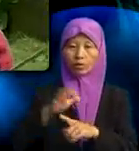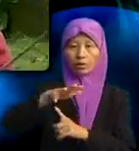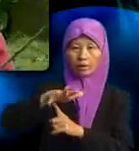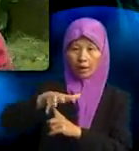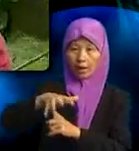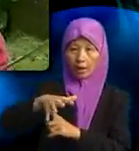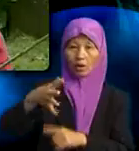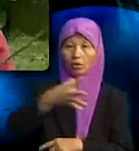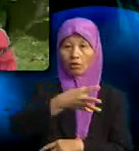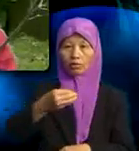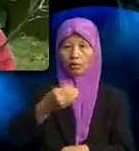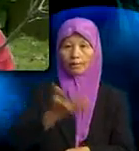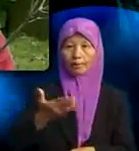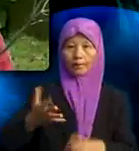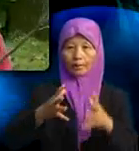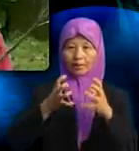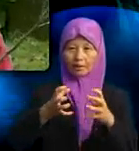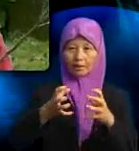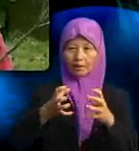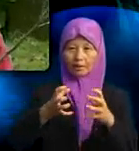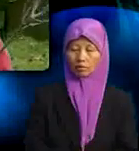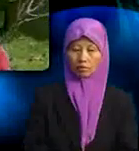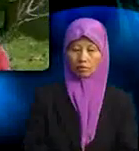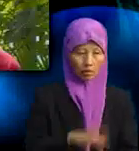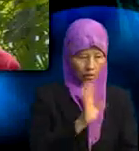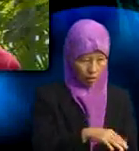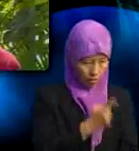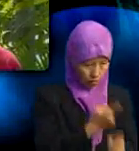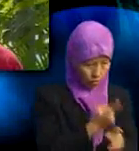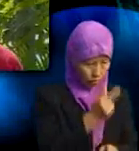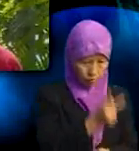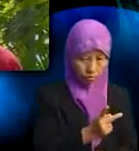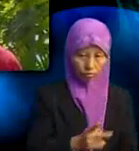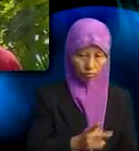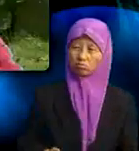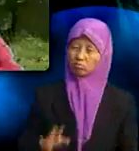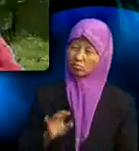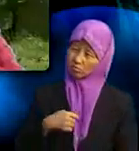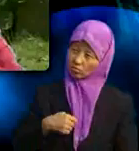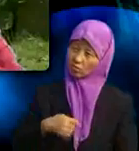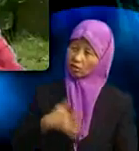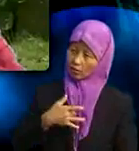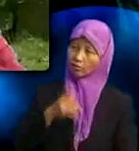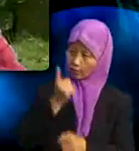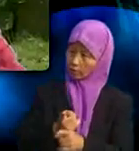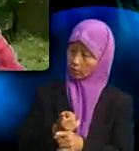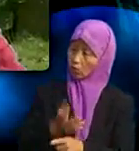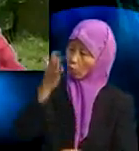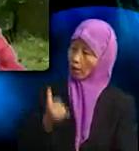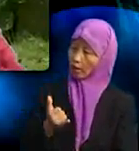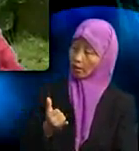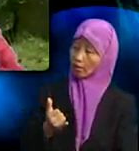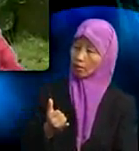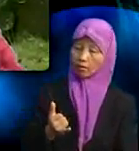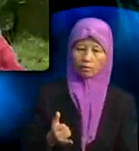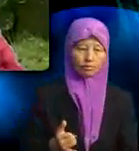batu, daun dan benda-benda kesat. Betul ke tu? Inta rasa